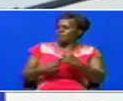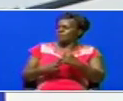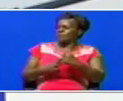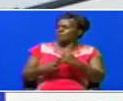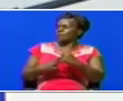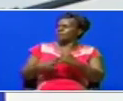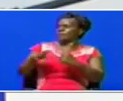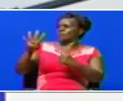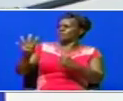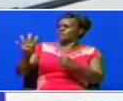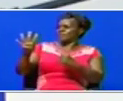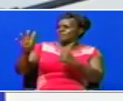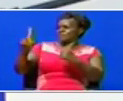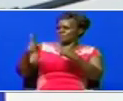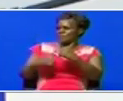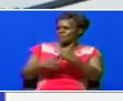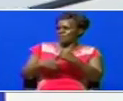26,746,